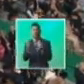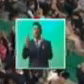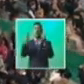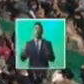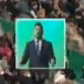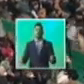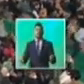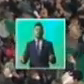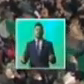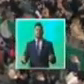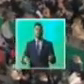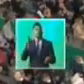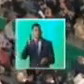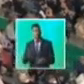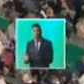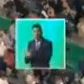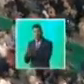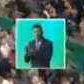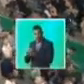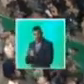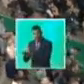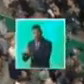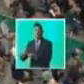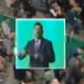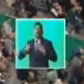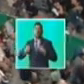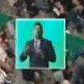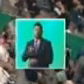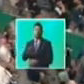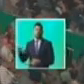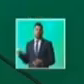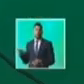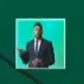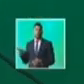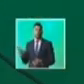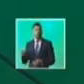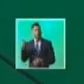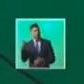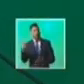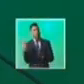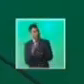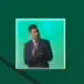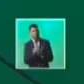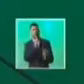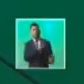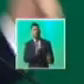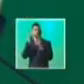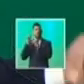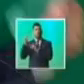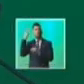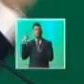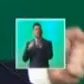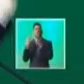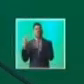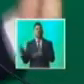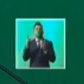ακόμη περισσότερο από αυτό το 8-9% που φαίνεται να έχει δημοσκοπικά τουλάχιστον το ΠΑΣΟΚ. Κοιτάξτε, οι πολίτες